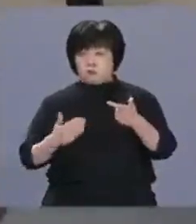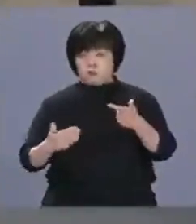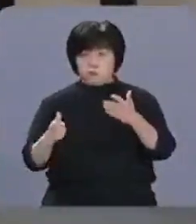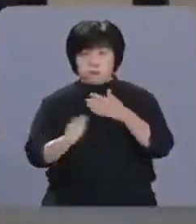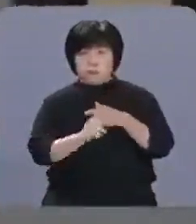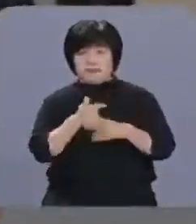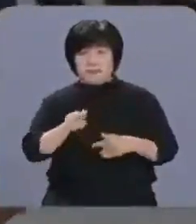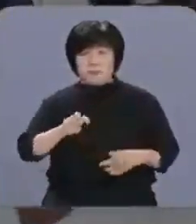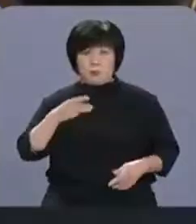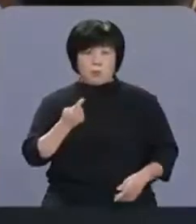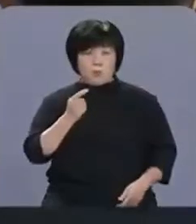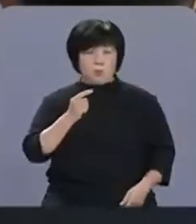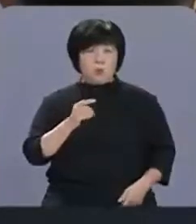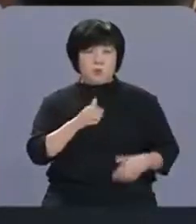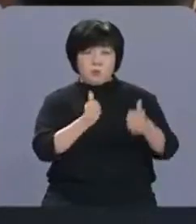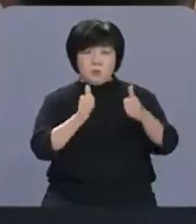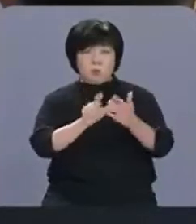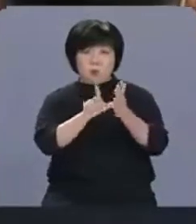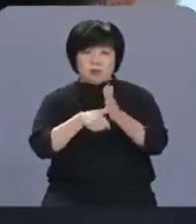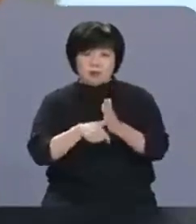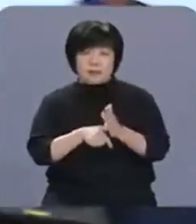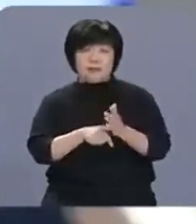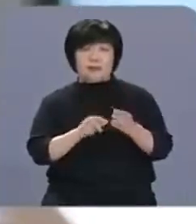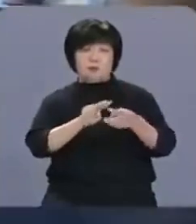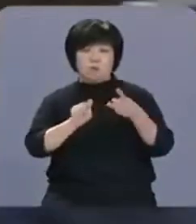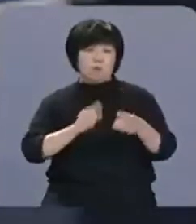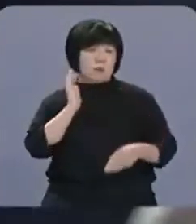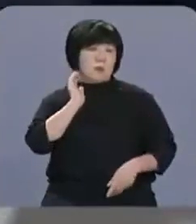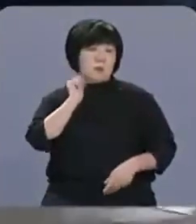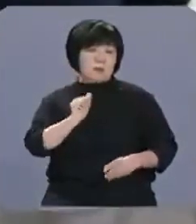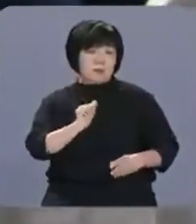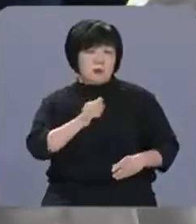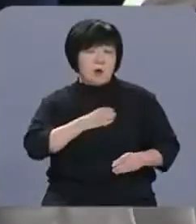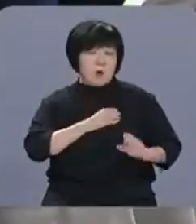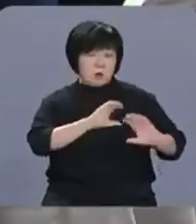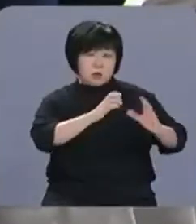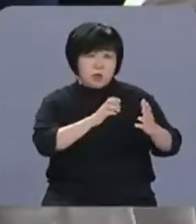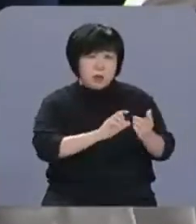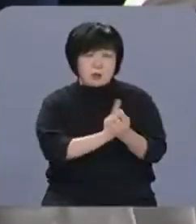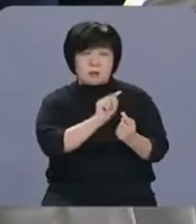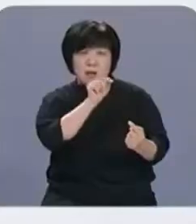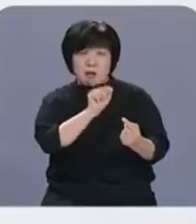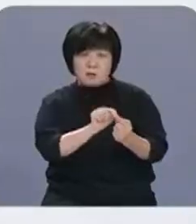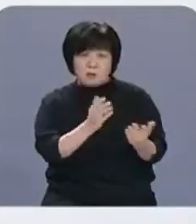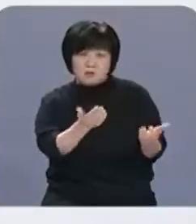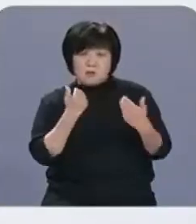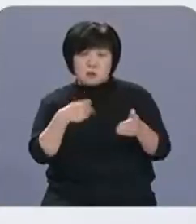나토 정상회의에서는 윤석열 대통령이 회원국을 상대로 2030